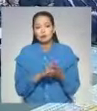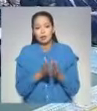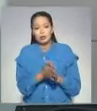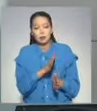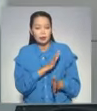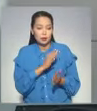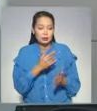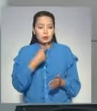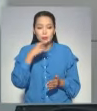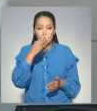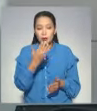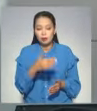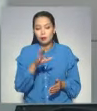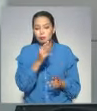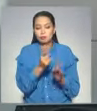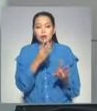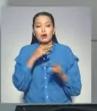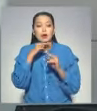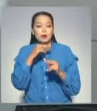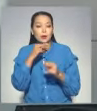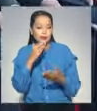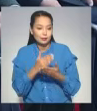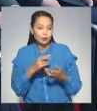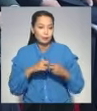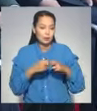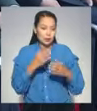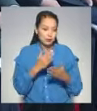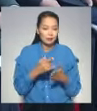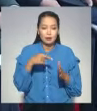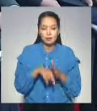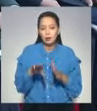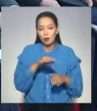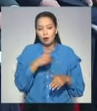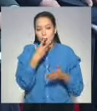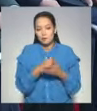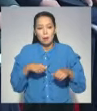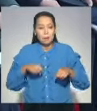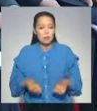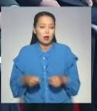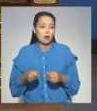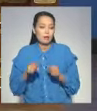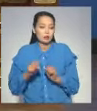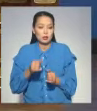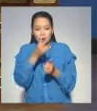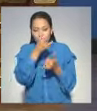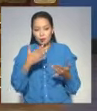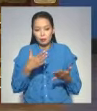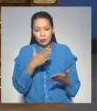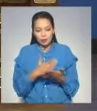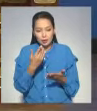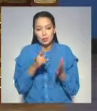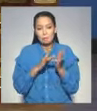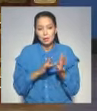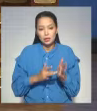полиция қызметкерінің көмегіне жүгінетініміз анық. Мойындау керек, арамызда өз құқығын қорғай алмайтын тұрғындар бар. Мәселен, жақында бір